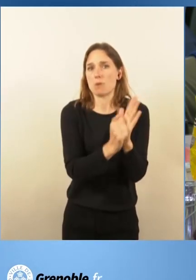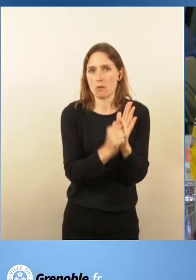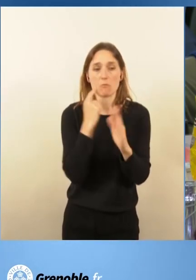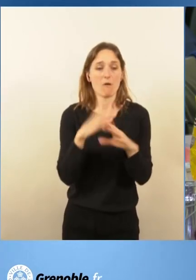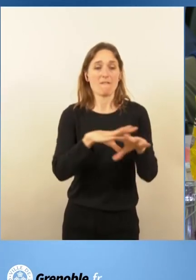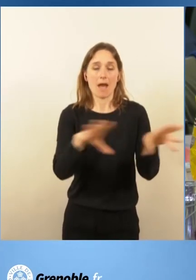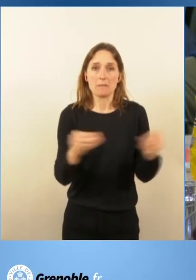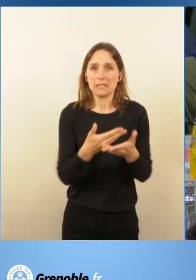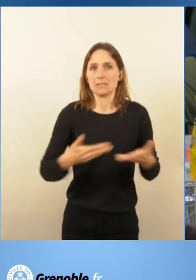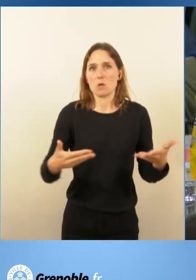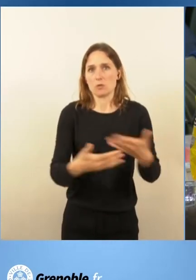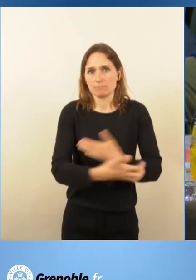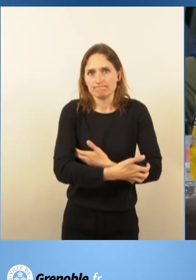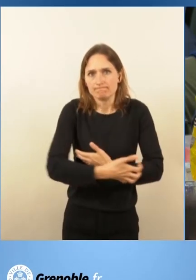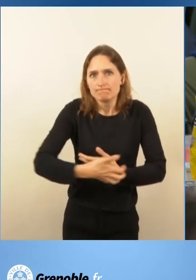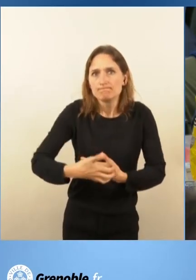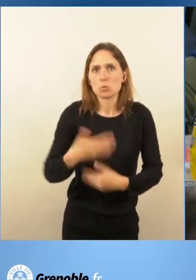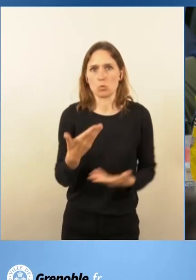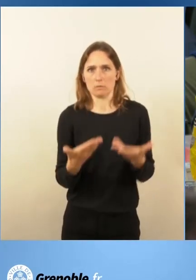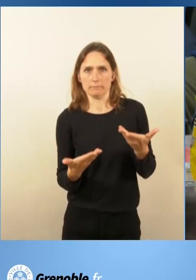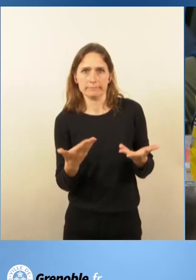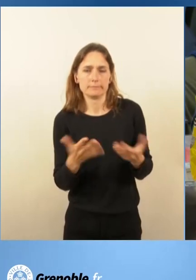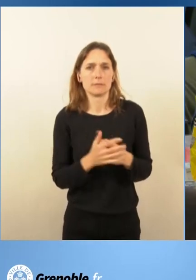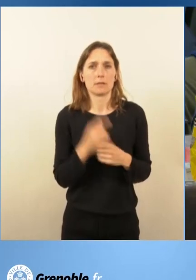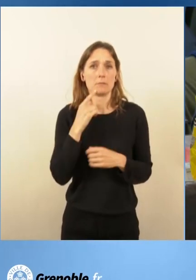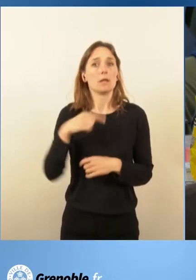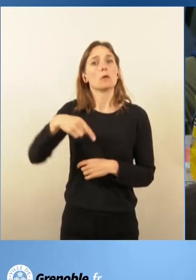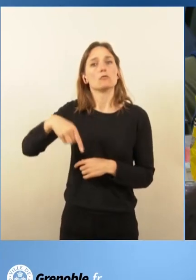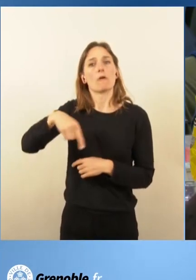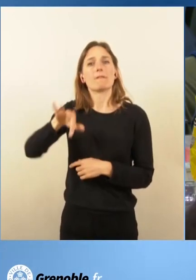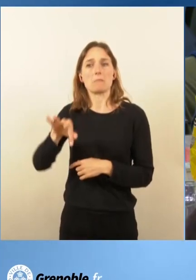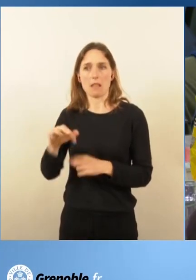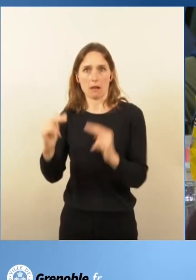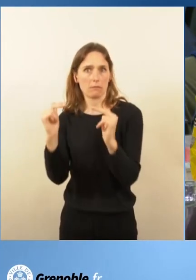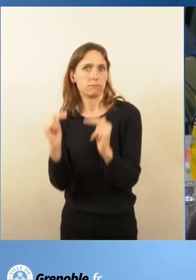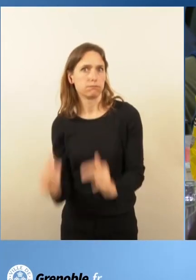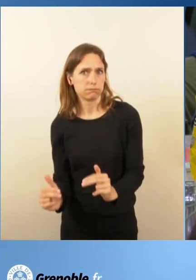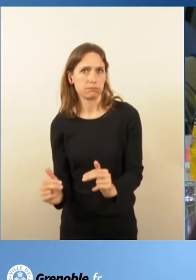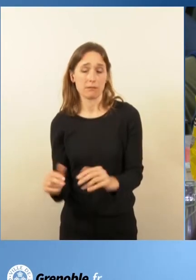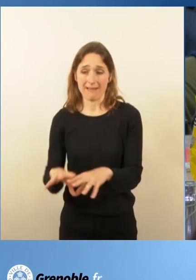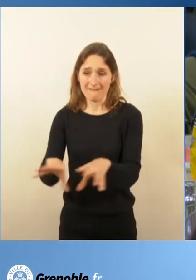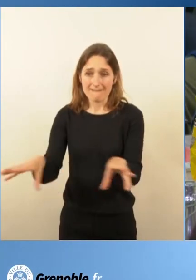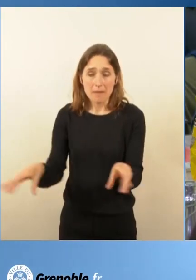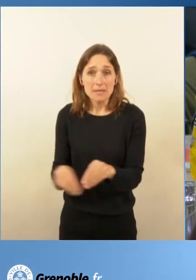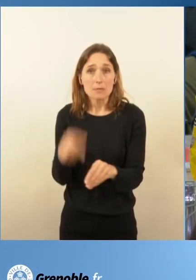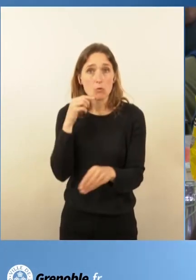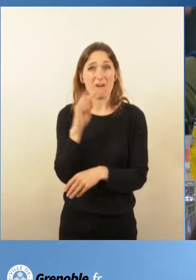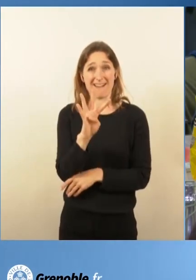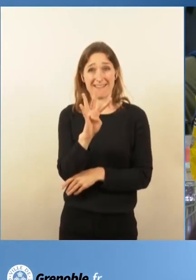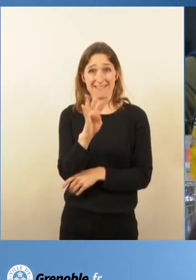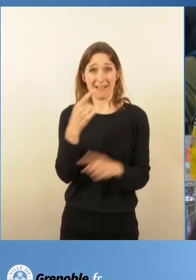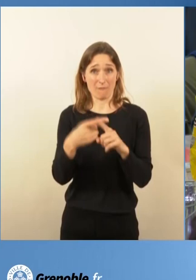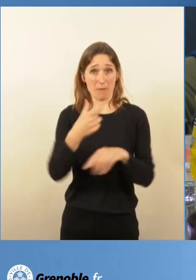pour les quotients les plus bas les familles paieront pour les quatre soirs 24